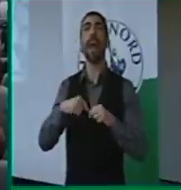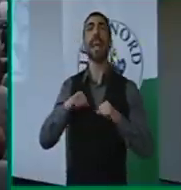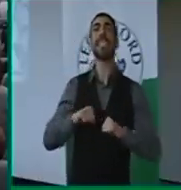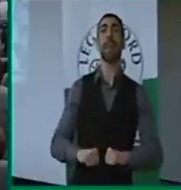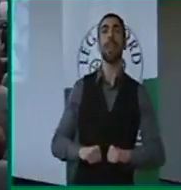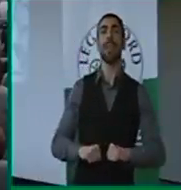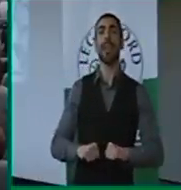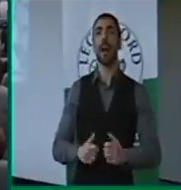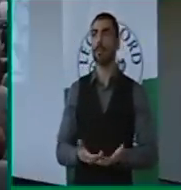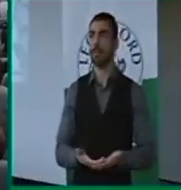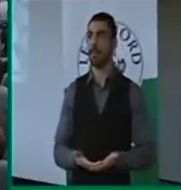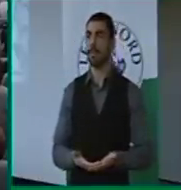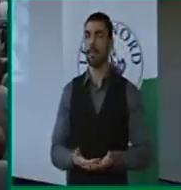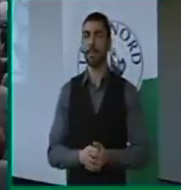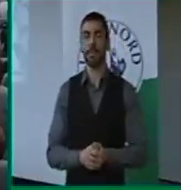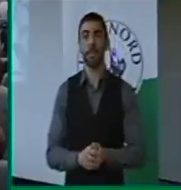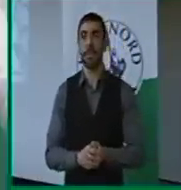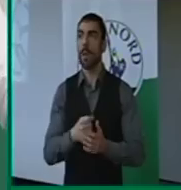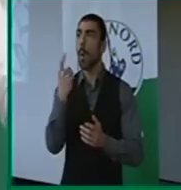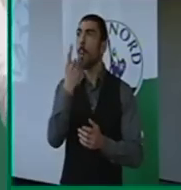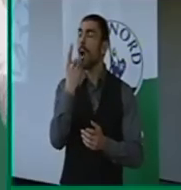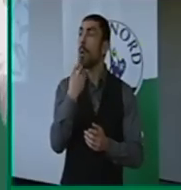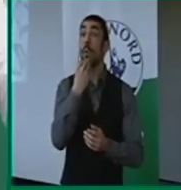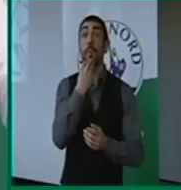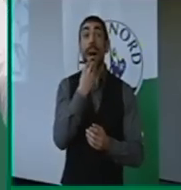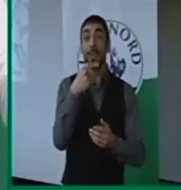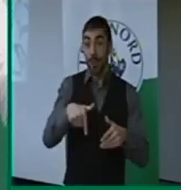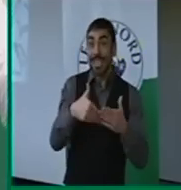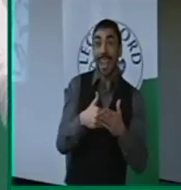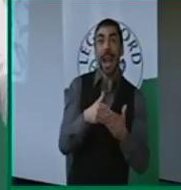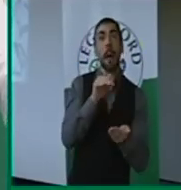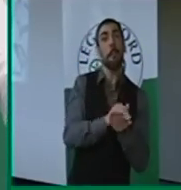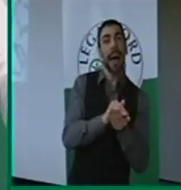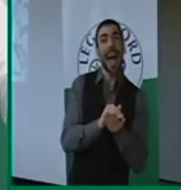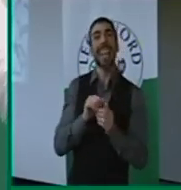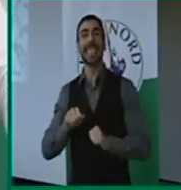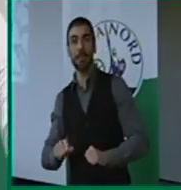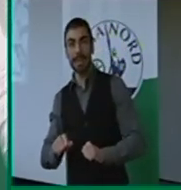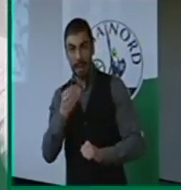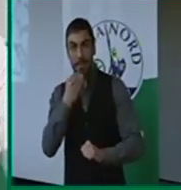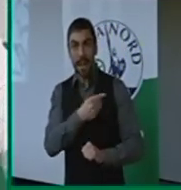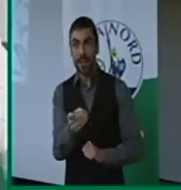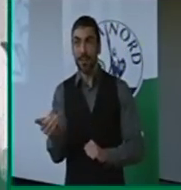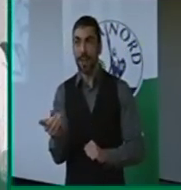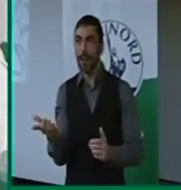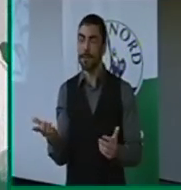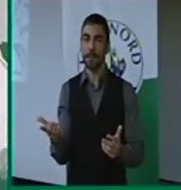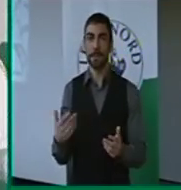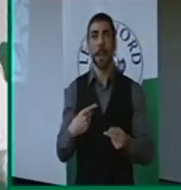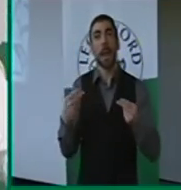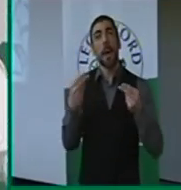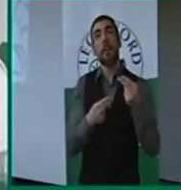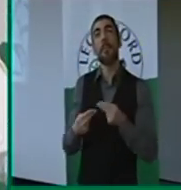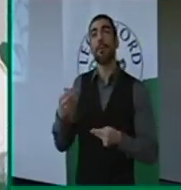stabilità qualcuno mangia pane e stabilità stasera eh È un progetto